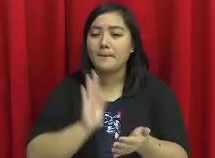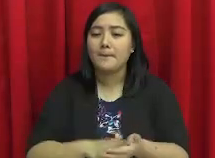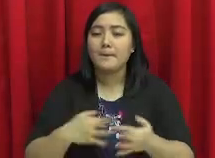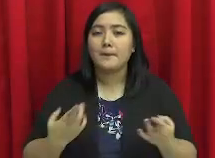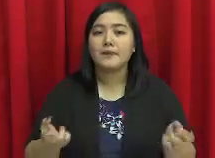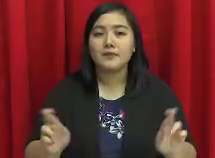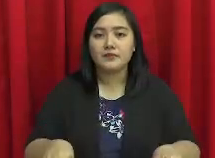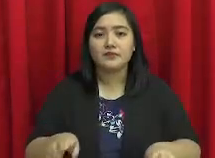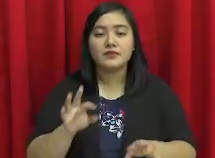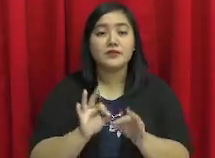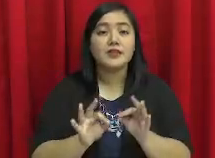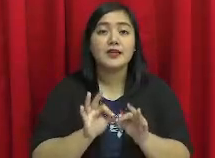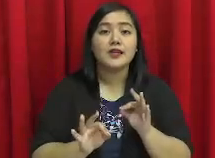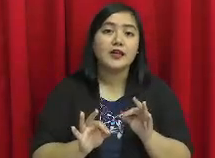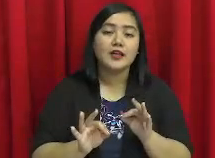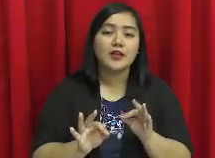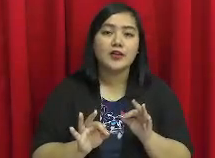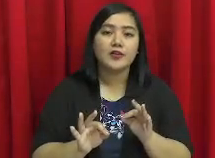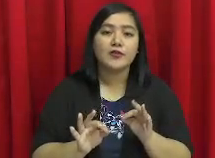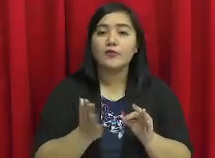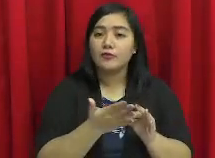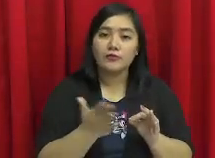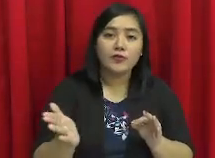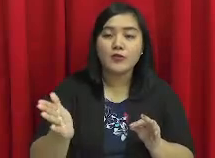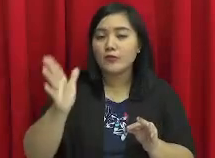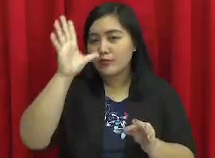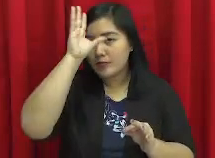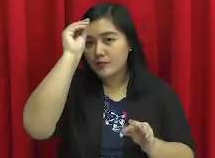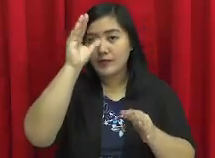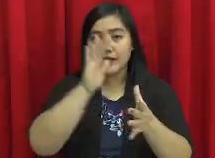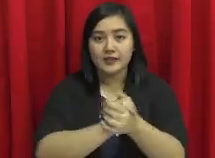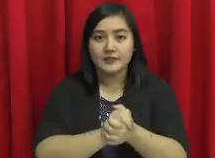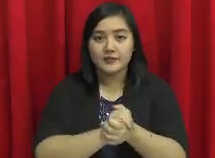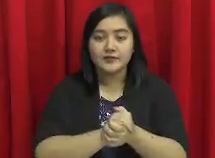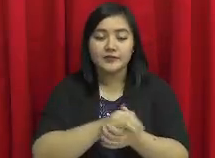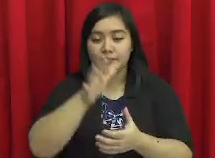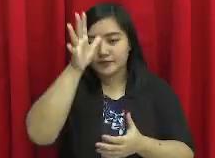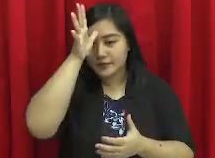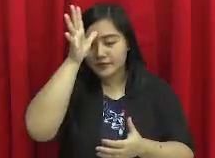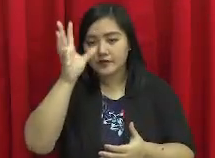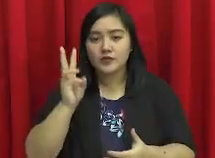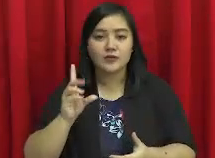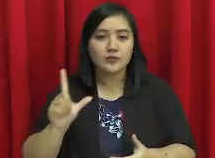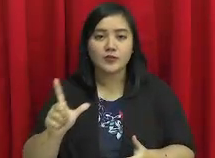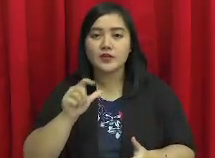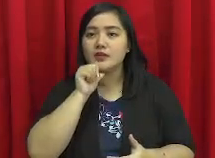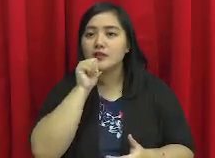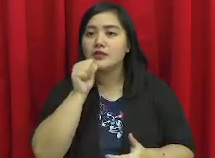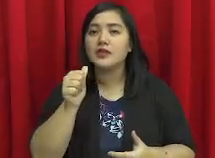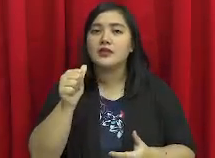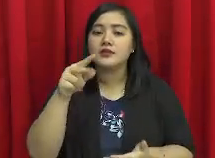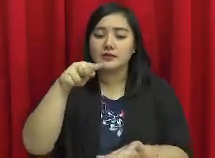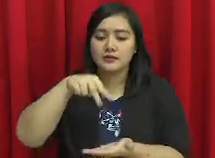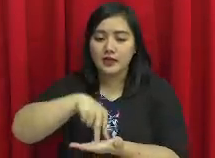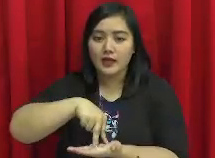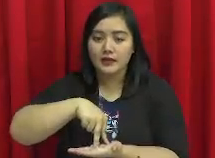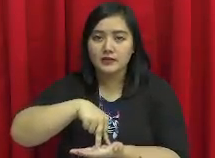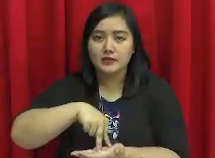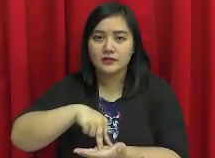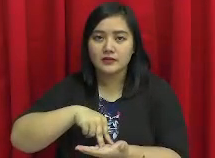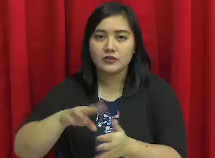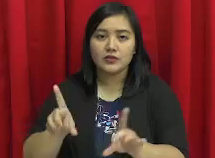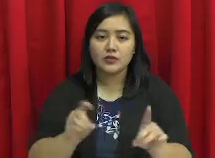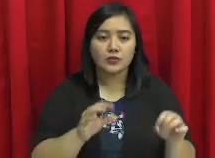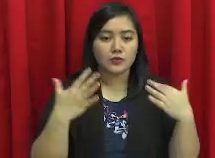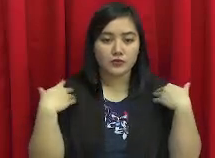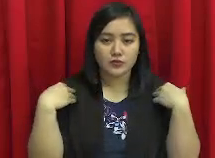if the man who was given responsibility by God will not stand on his responsibility.